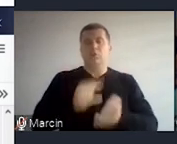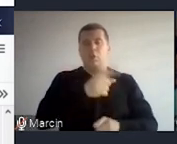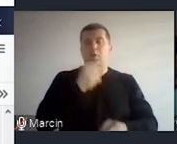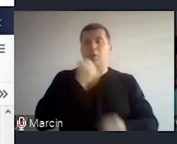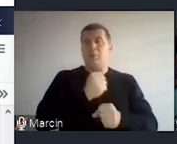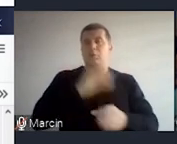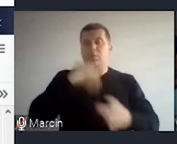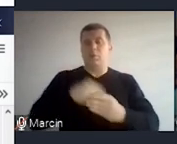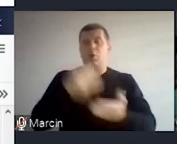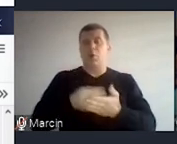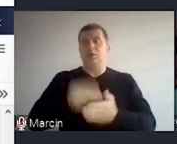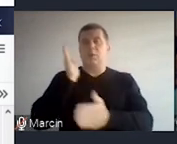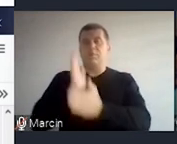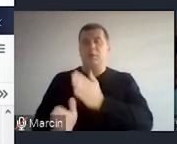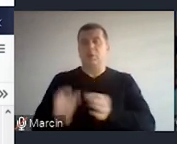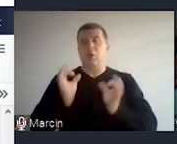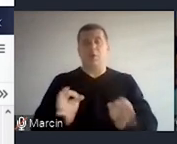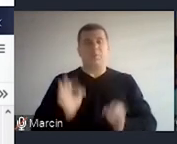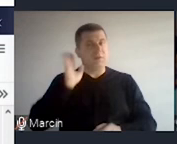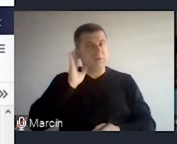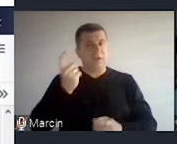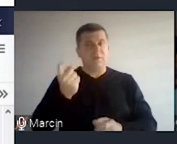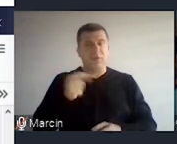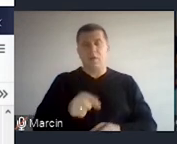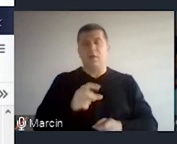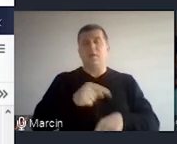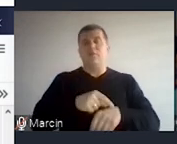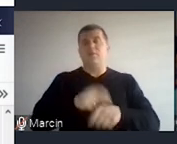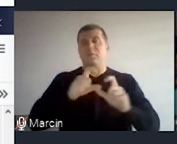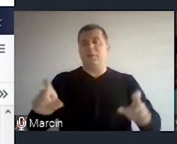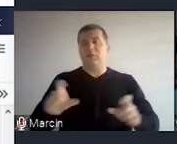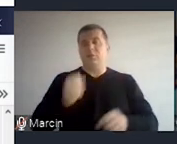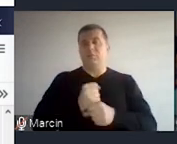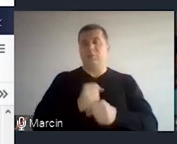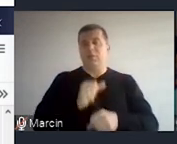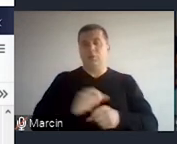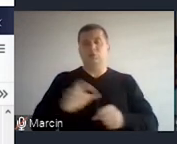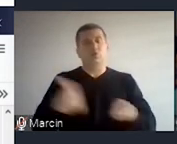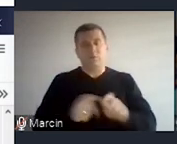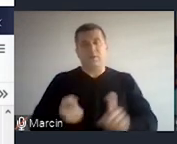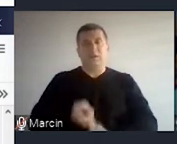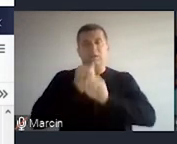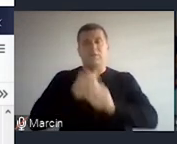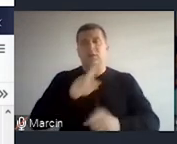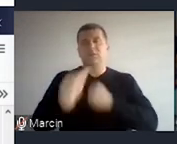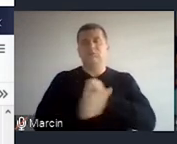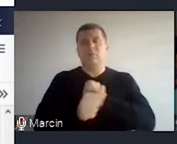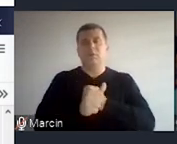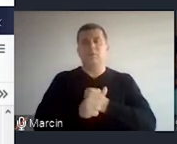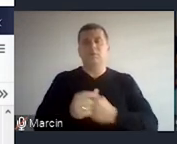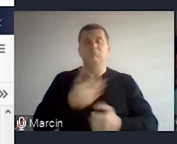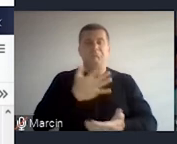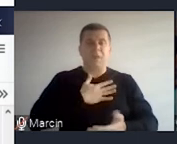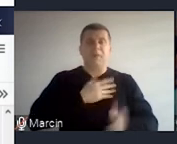kosztach bezpośrednich. W tej chwili ten wymiar czasu pracy jest również zawieszony ze względu na zawieszenie